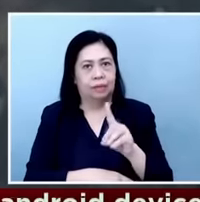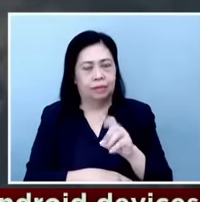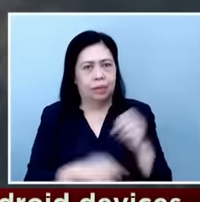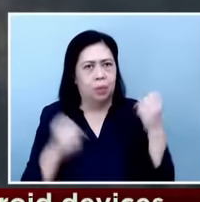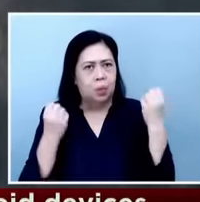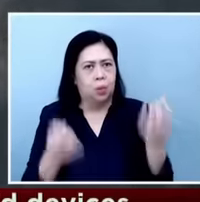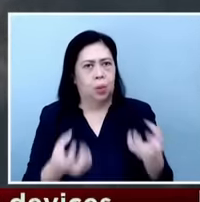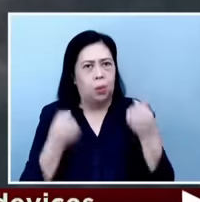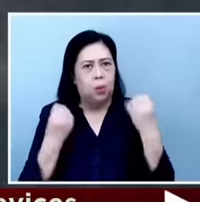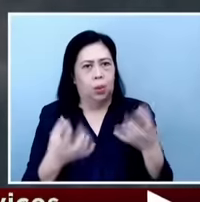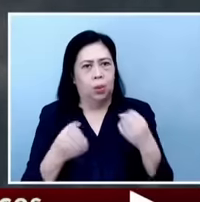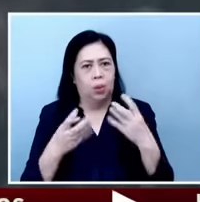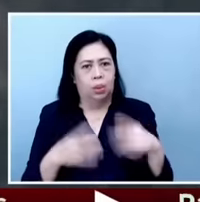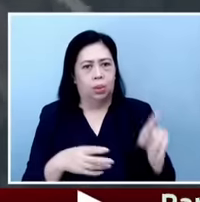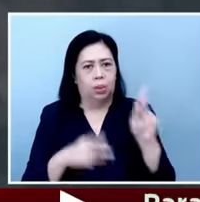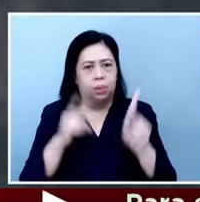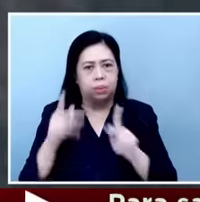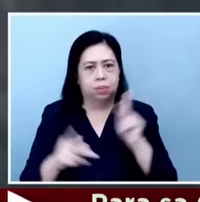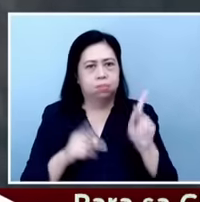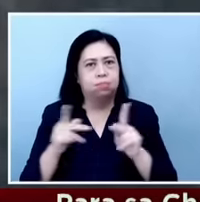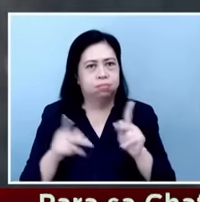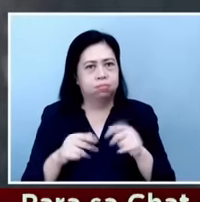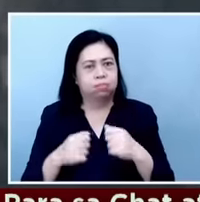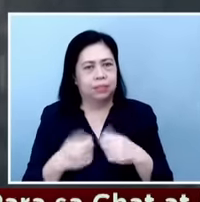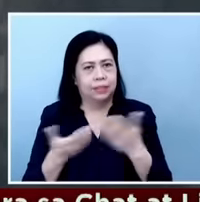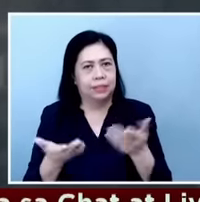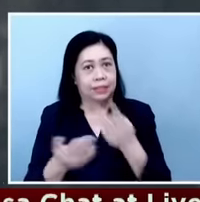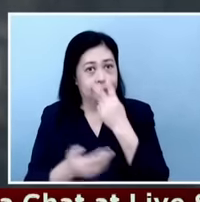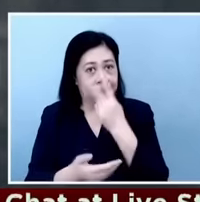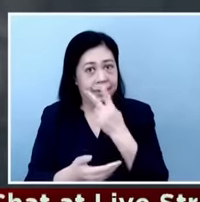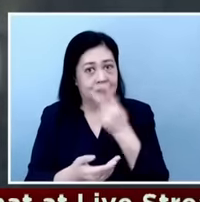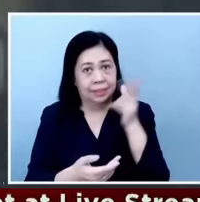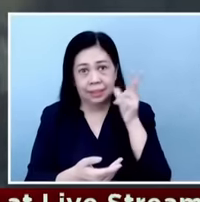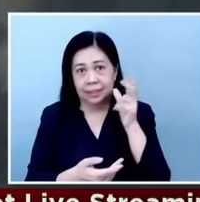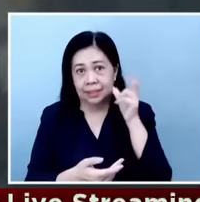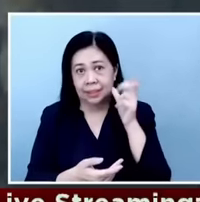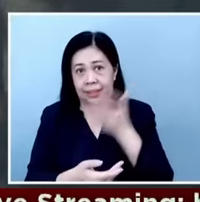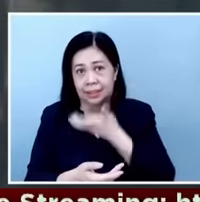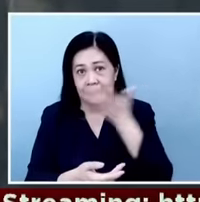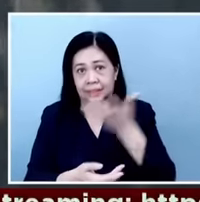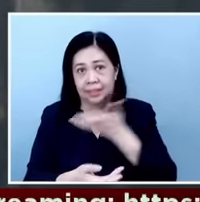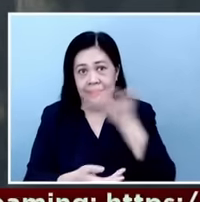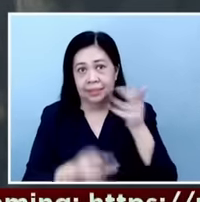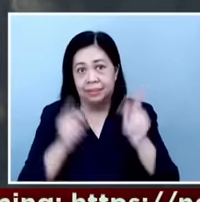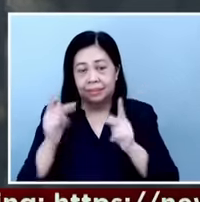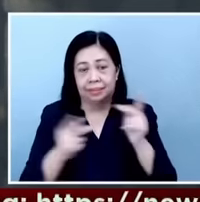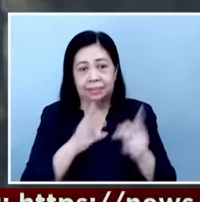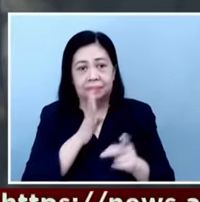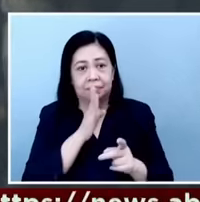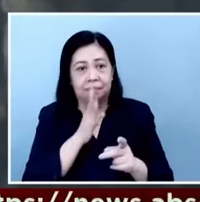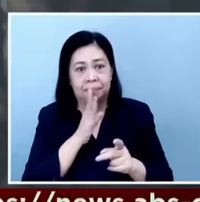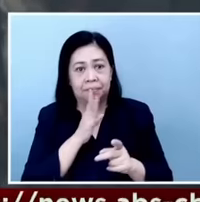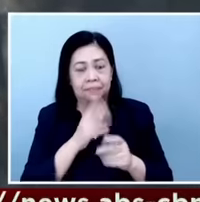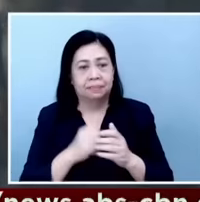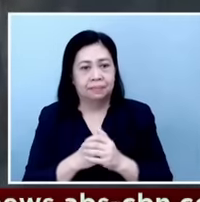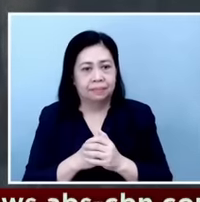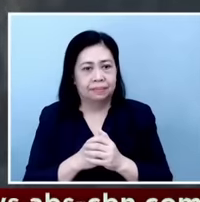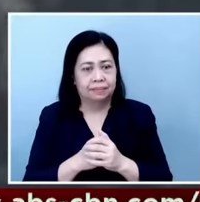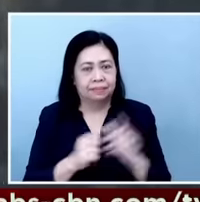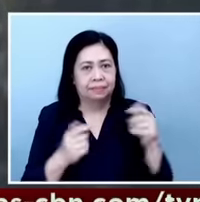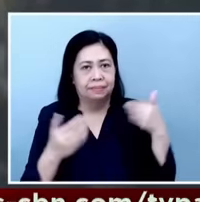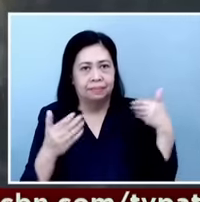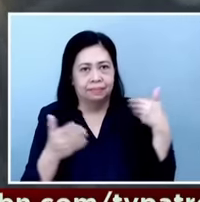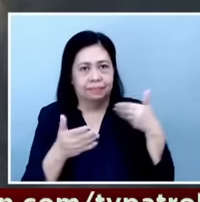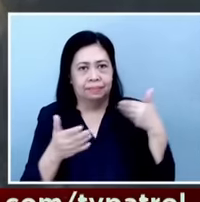ang karamihan po ng mga deboto. Ito po kung narinig nyo ang sigawan po ng mga kababayan natin na habang papasok